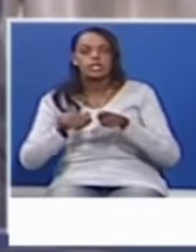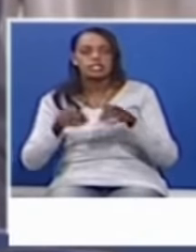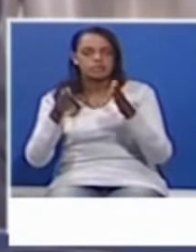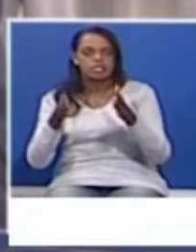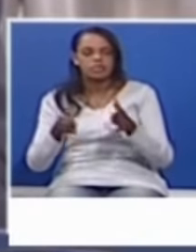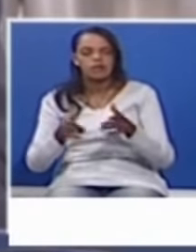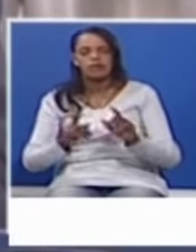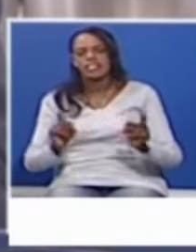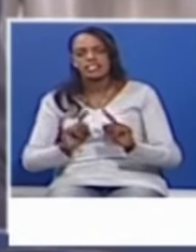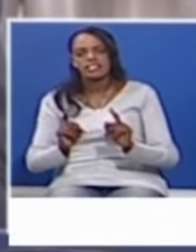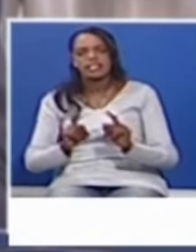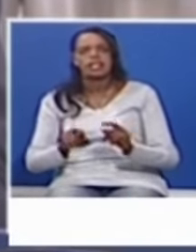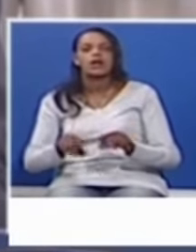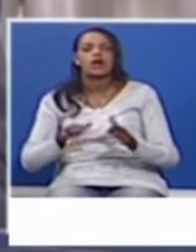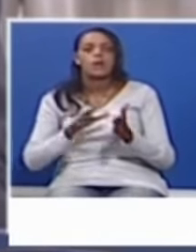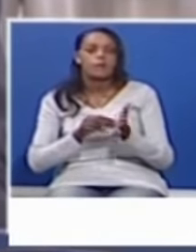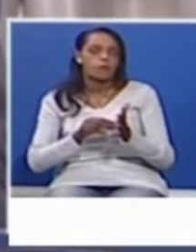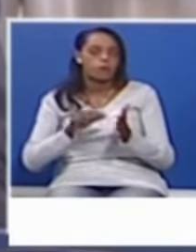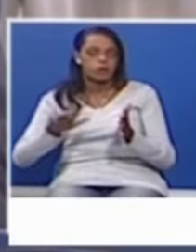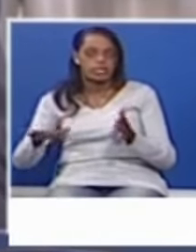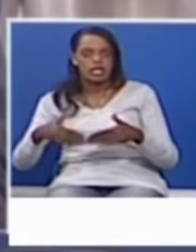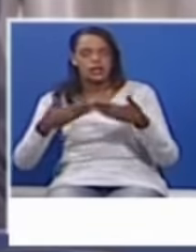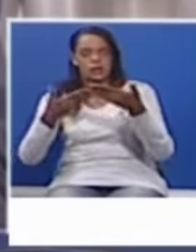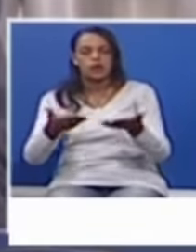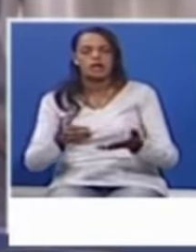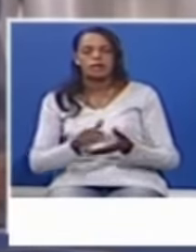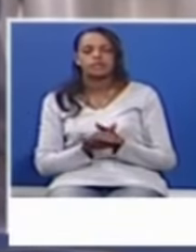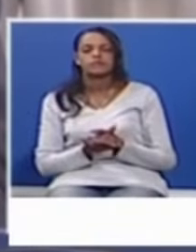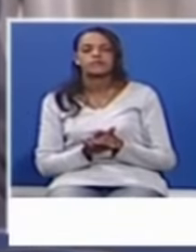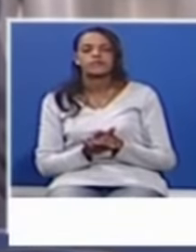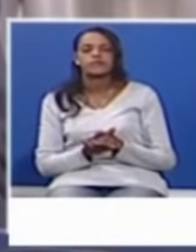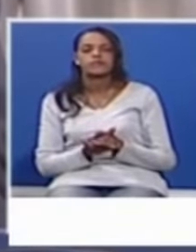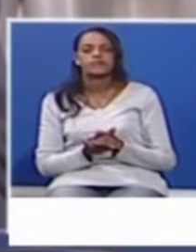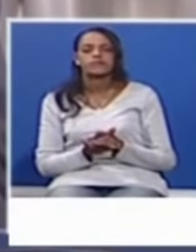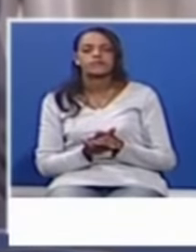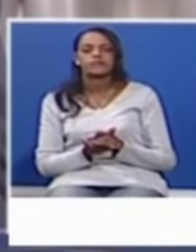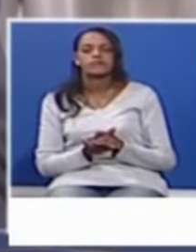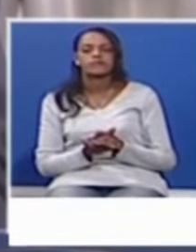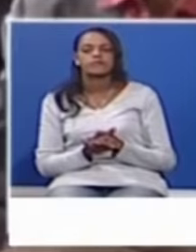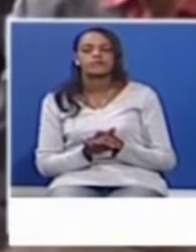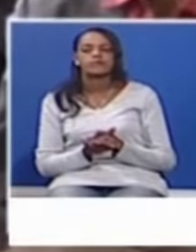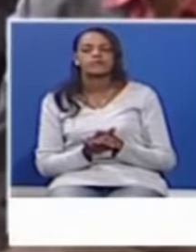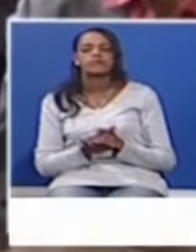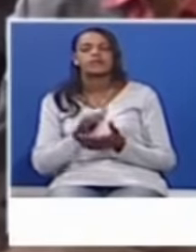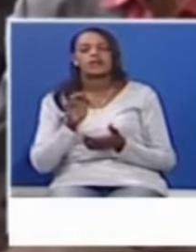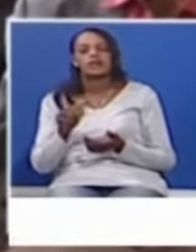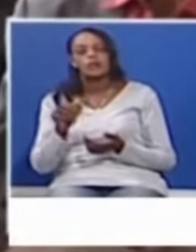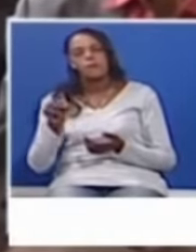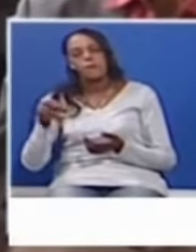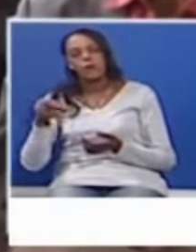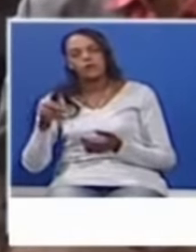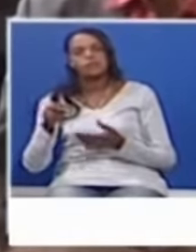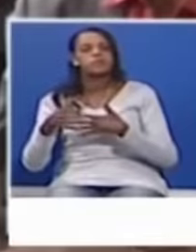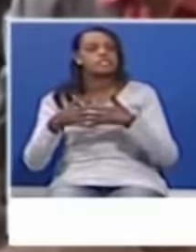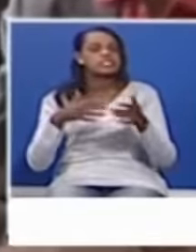ቀጥታ ንሰቡ ተንተኪአን ኣብቲ ዕደላ ከምዝኣትዋ ይግበራየን ማለት እዩ ኣቶ መኮንን ኣስዒቡ